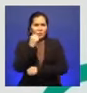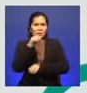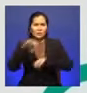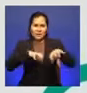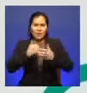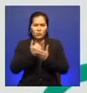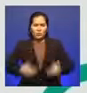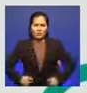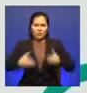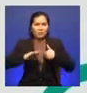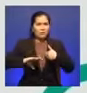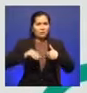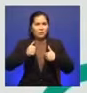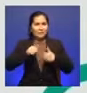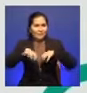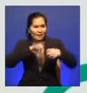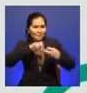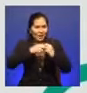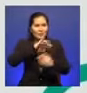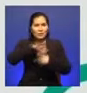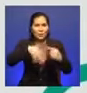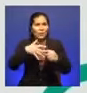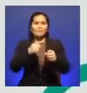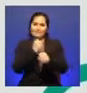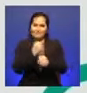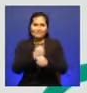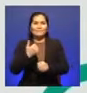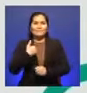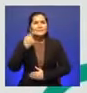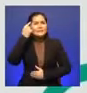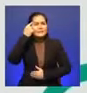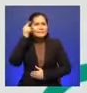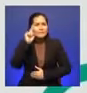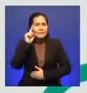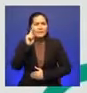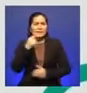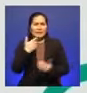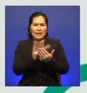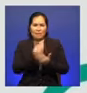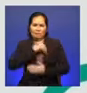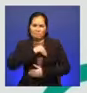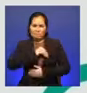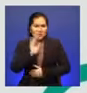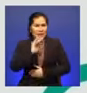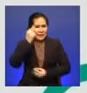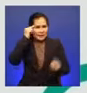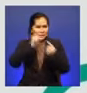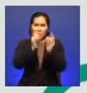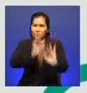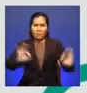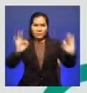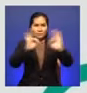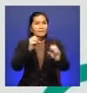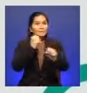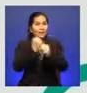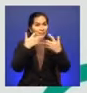คุณภาพชีวิตและขจัดการสิ่งแวดล้อมที่ดีนะครับซึ่งเราไม่ได้เน้นในเรื่องของทำแล้วต้องได้กำไรนะครับแต่เราเน้นในเรื่องของทำแล้ว